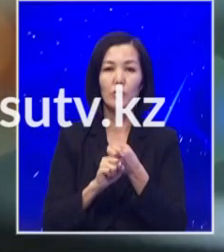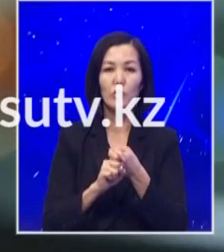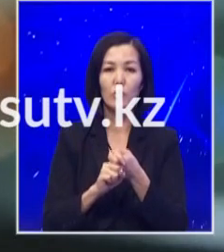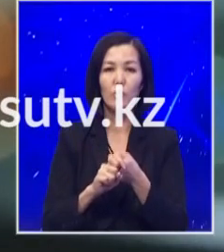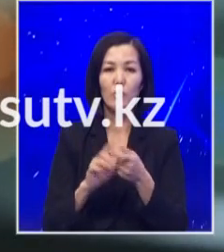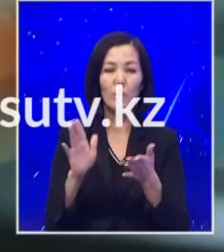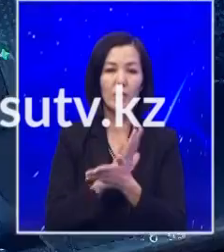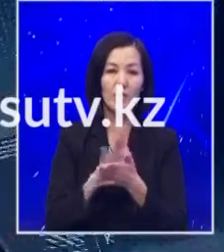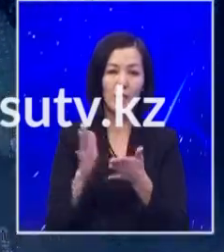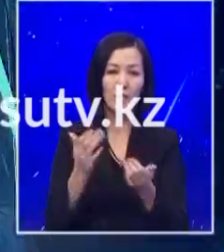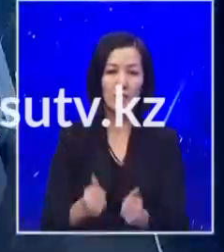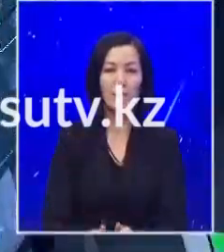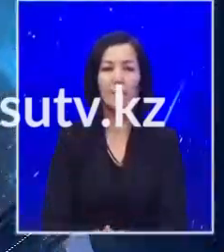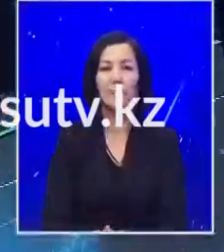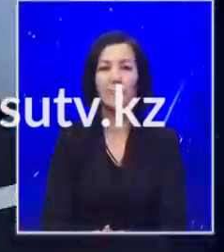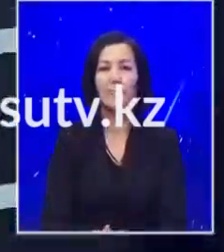тіптен тегін.